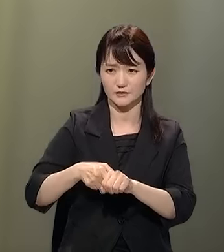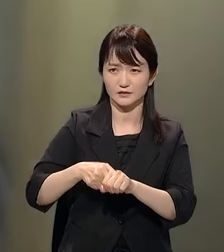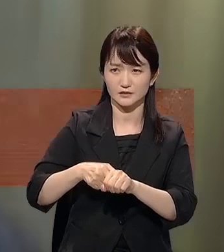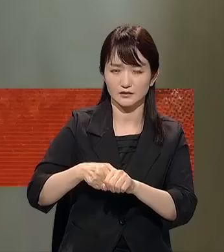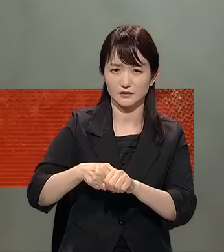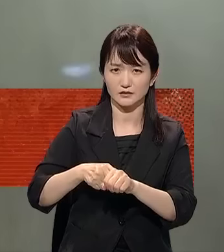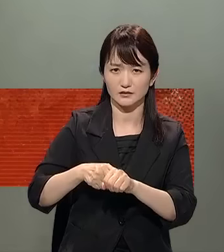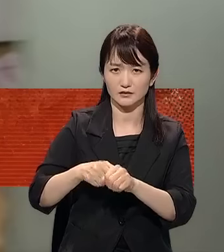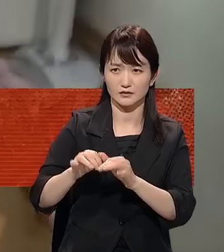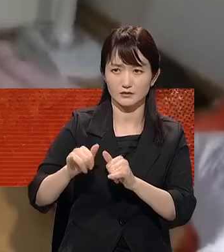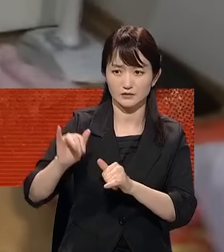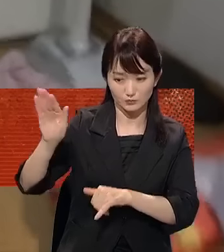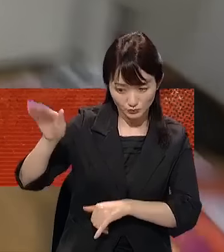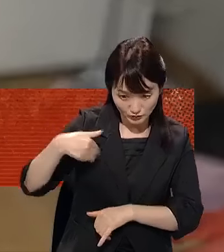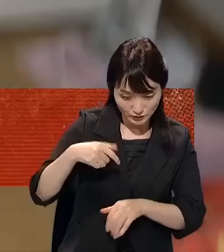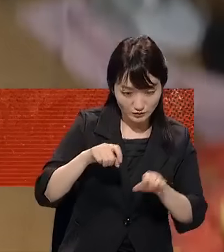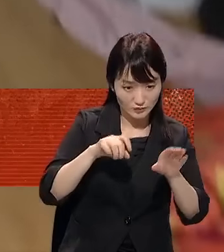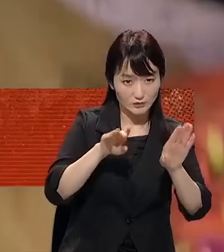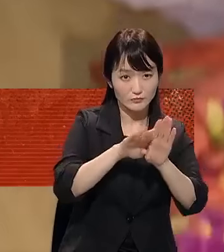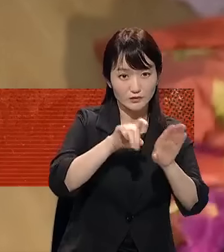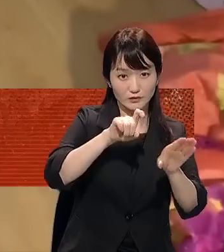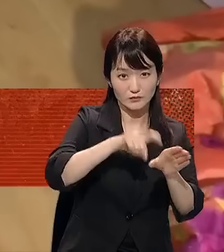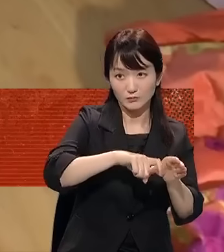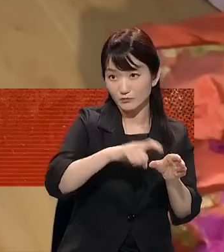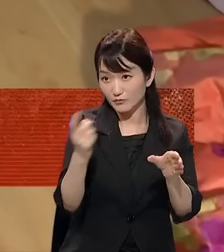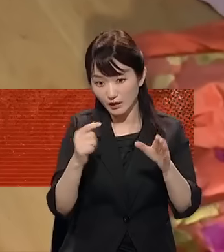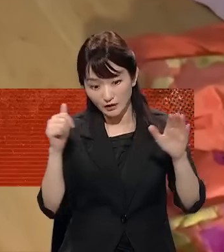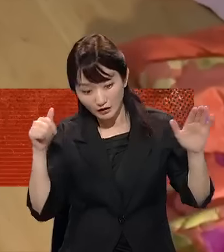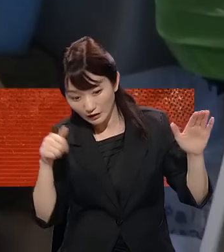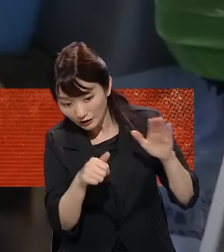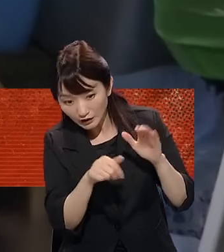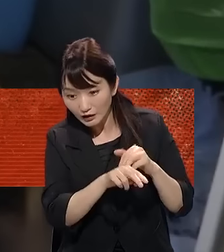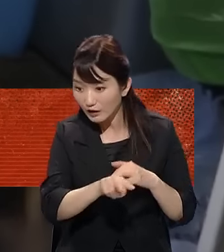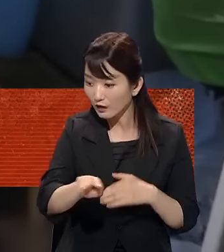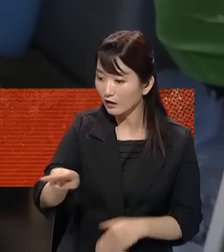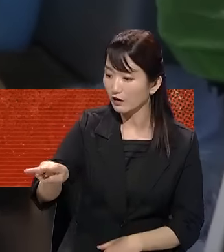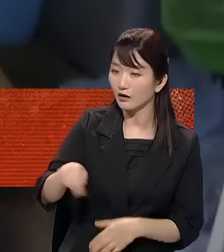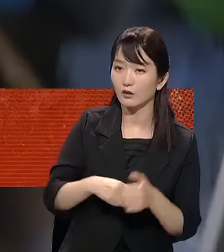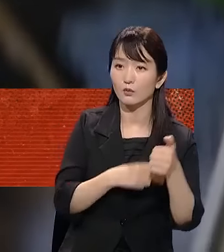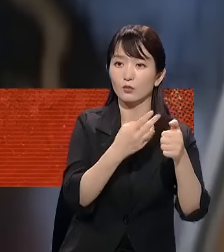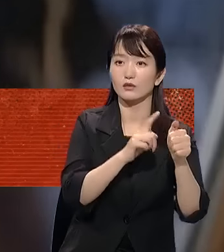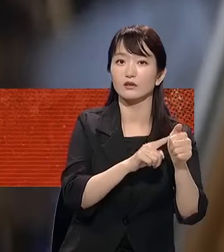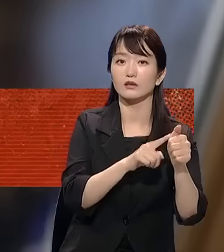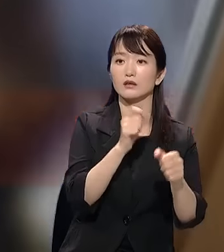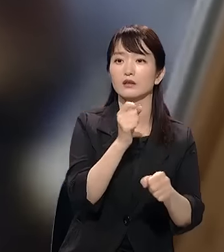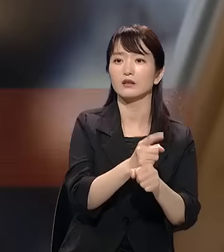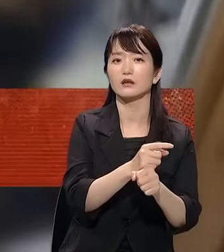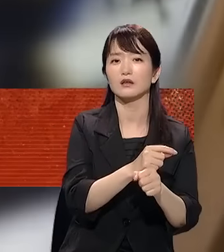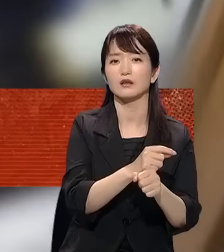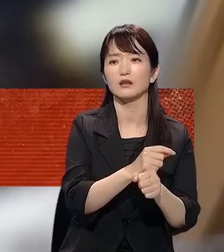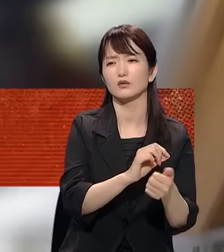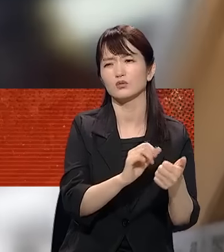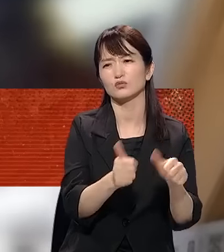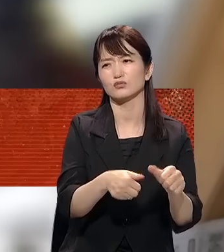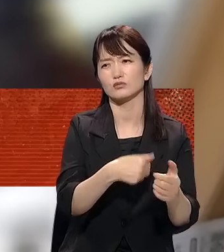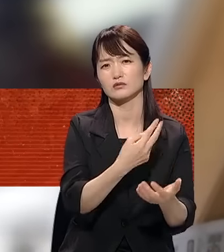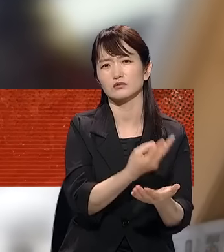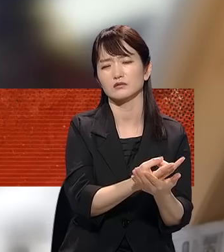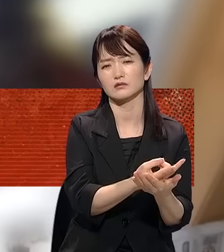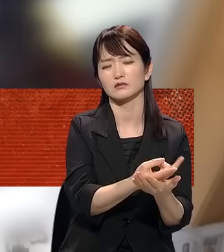들어갔는데 들어간 순간 끔찍한 광경이 펼쳐졌던 겁니다 50대 그 동료였던 남성 이미 숨진채 바닥에 쓰러져